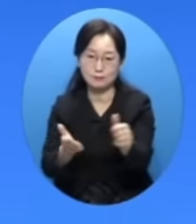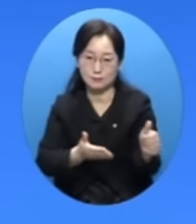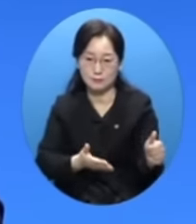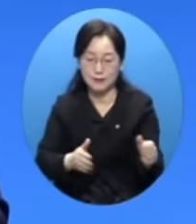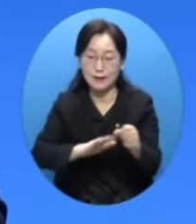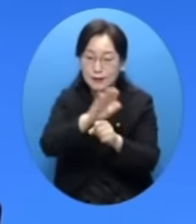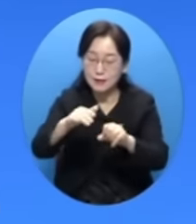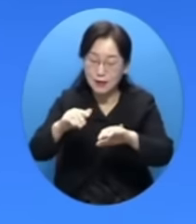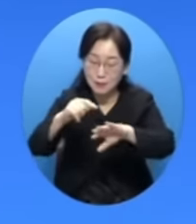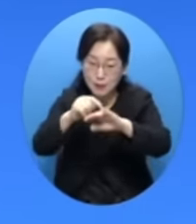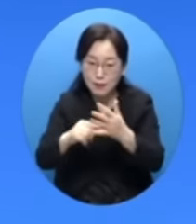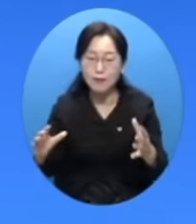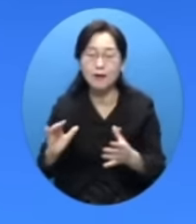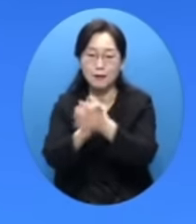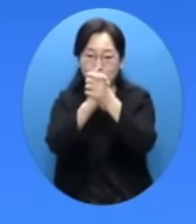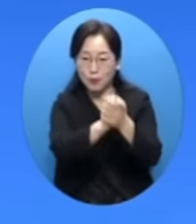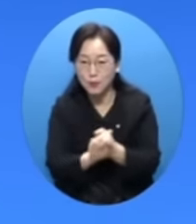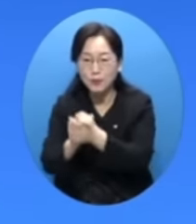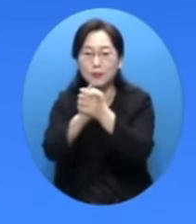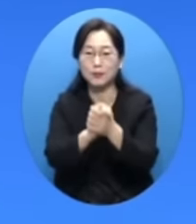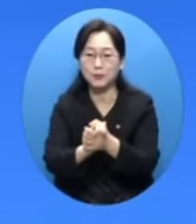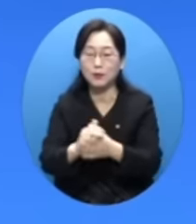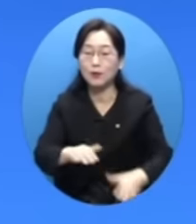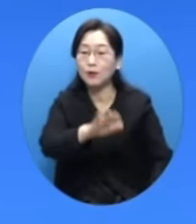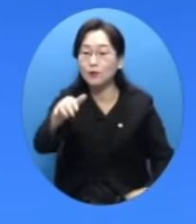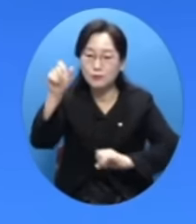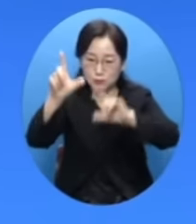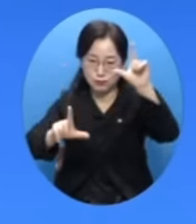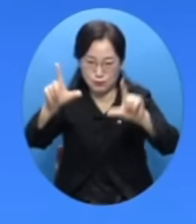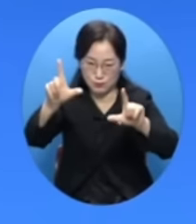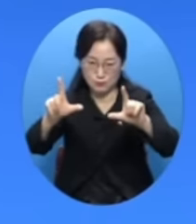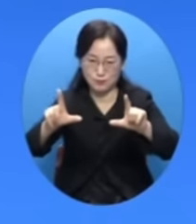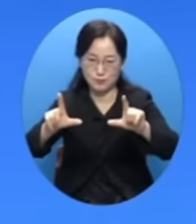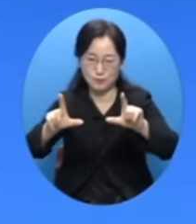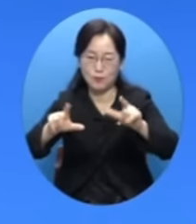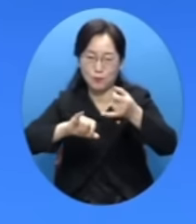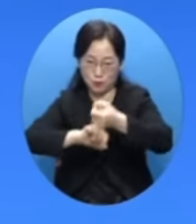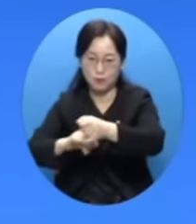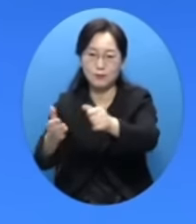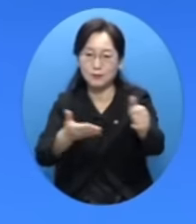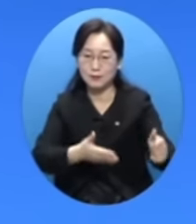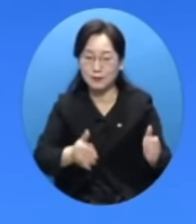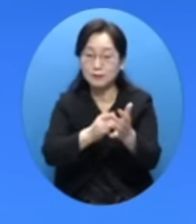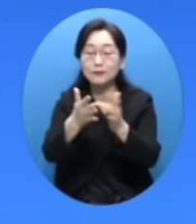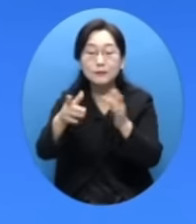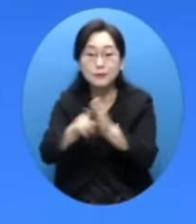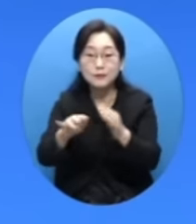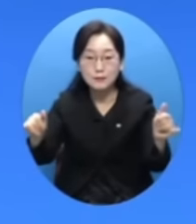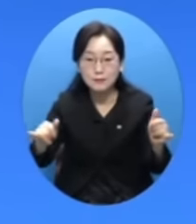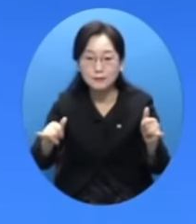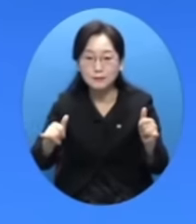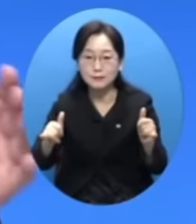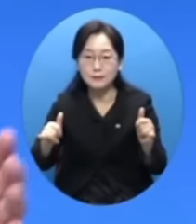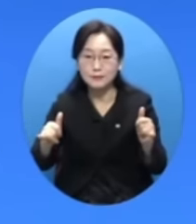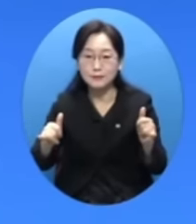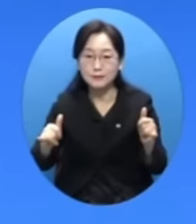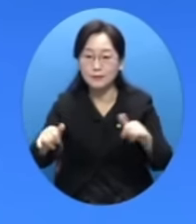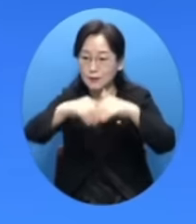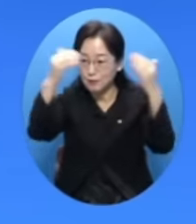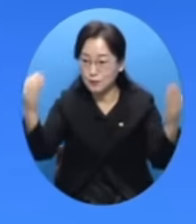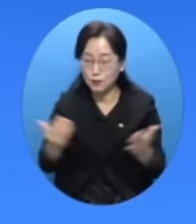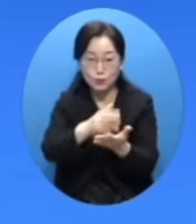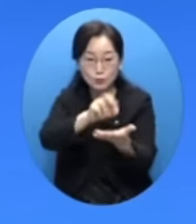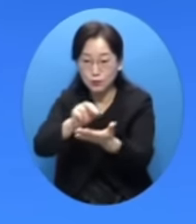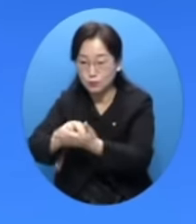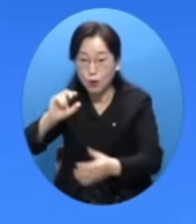사랑과 화해, 화목 이것이 우리들의 모습이 되어야 하는 것입니다. 우리 예수 믿는 사람들이 그 모든